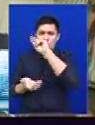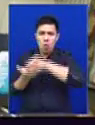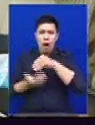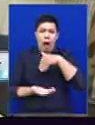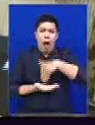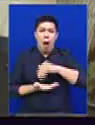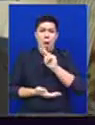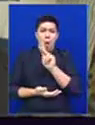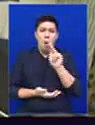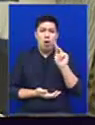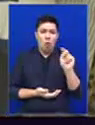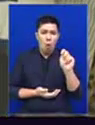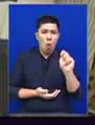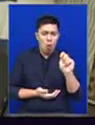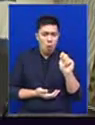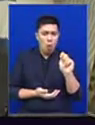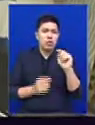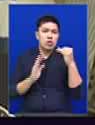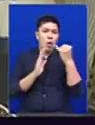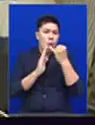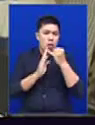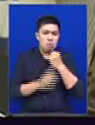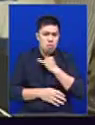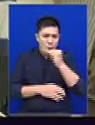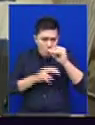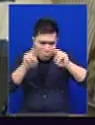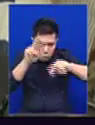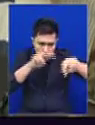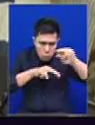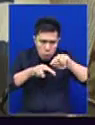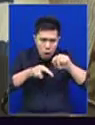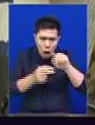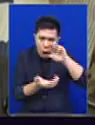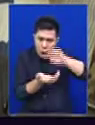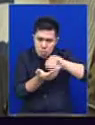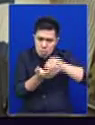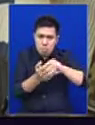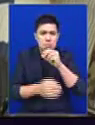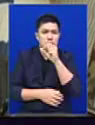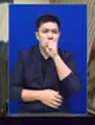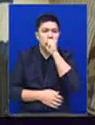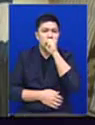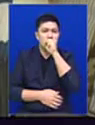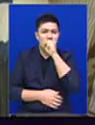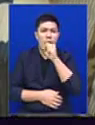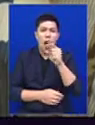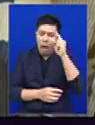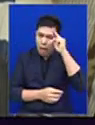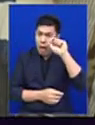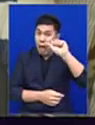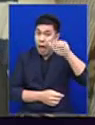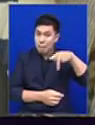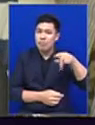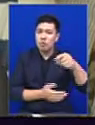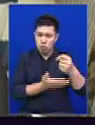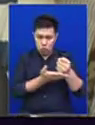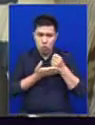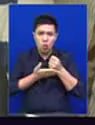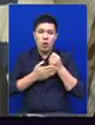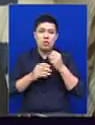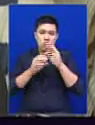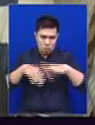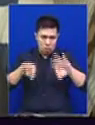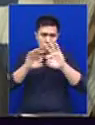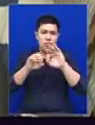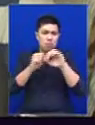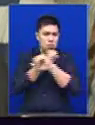กลางและกกต.จังหวัดเพื่อส่งเจ้าหน้าที่ไปตรวจสอบข้อมูลและจะเก็บไว้เป็นความลับโดยหวังว่าแอปพลิเคชันนี้จะเป็นเครื่องมือสำคัญในการป้อง